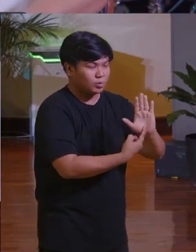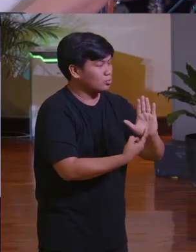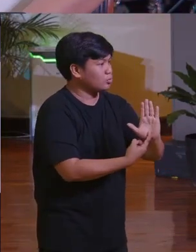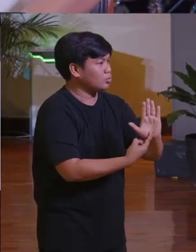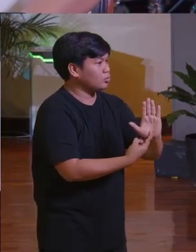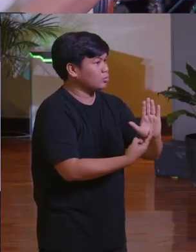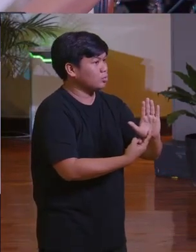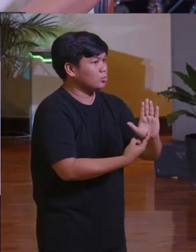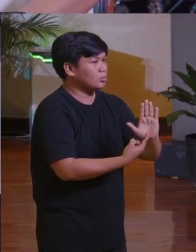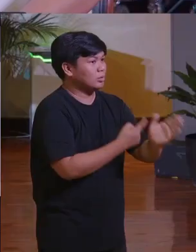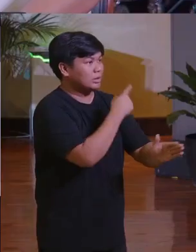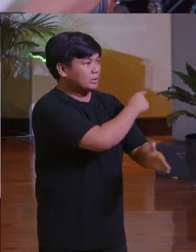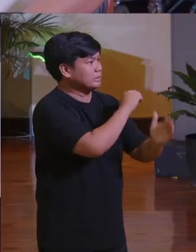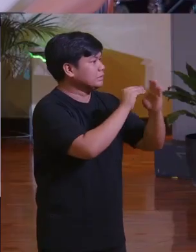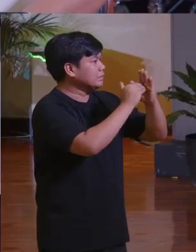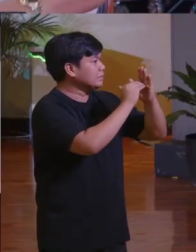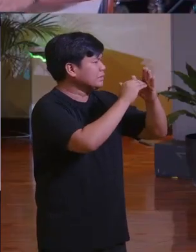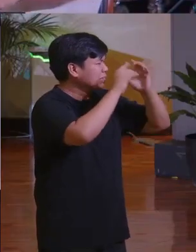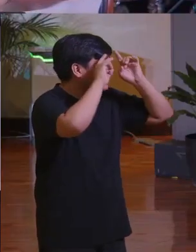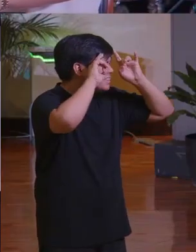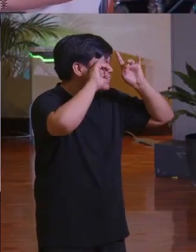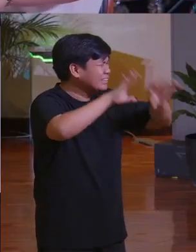Napaka-destructive nila, so sila ay